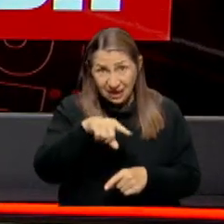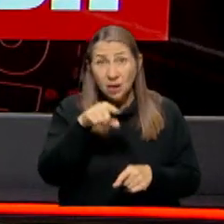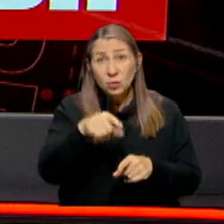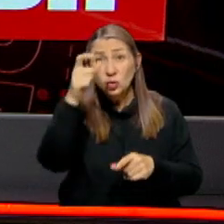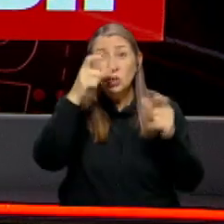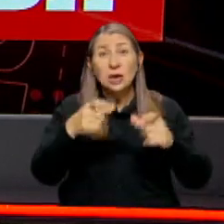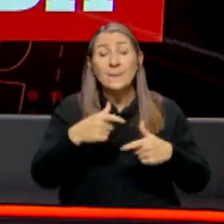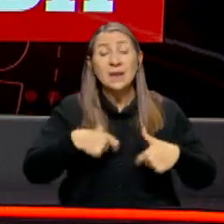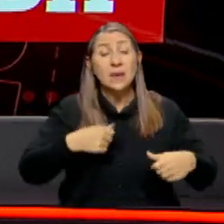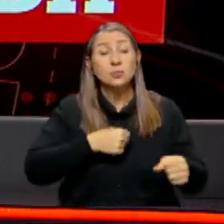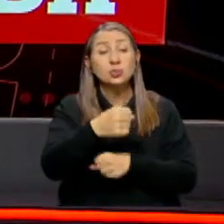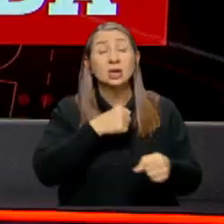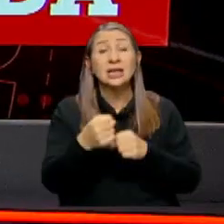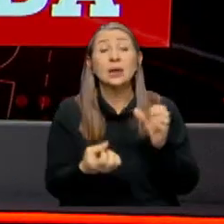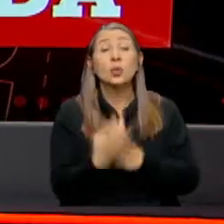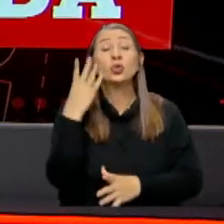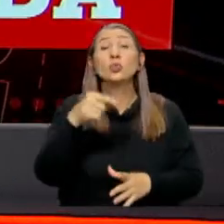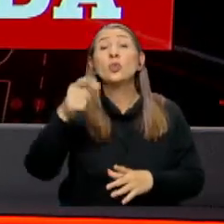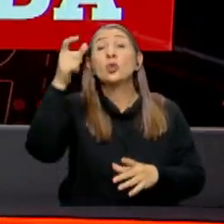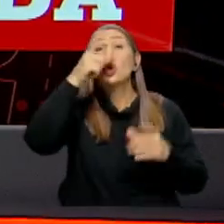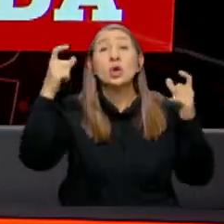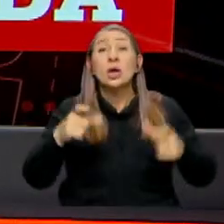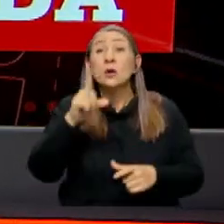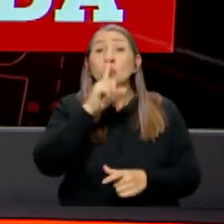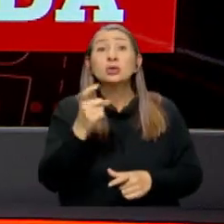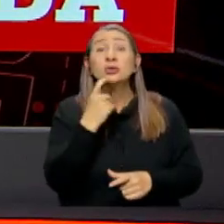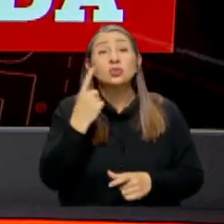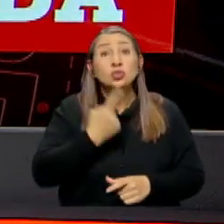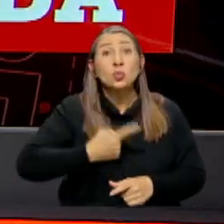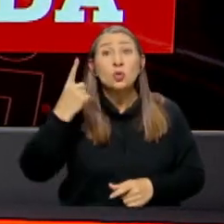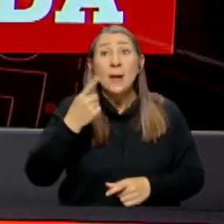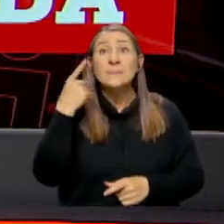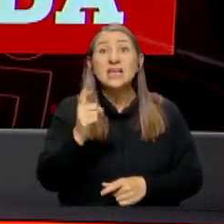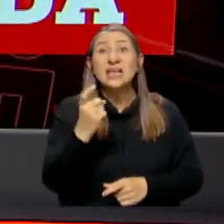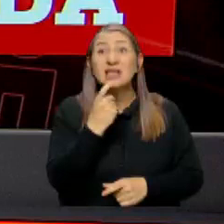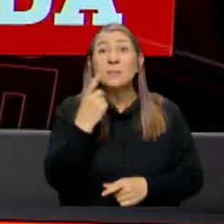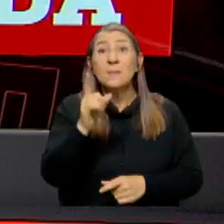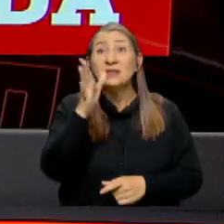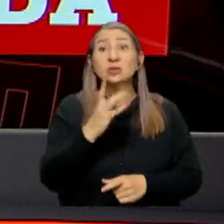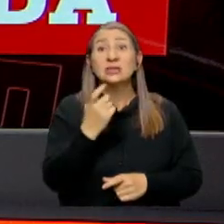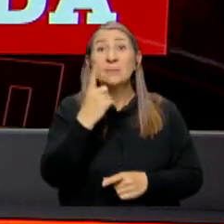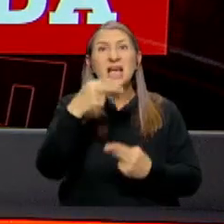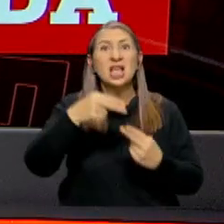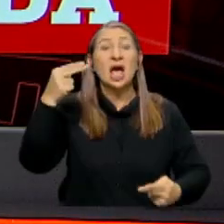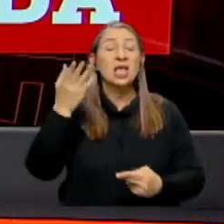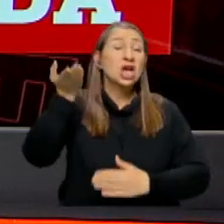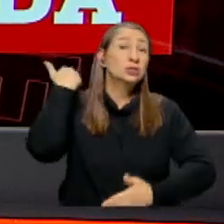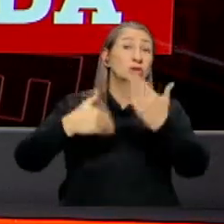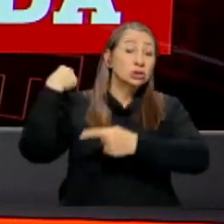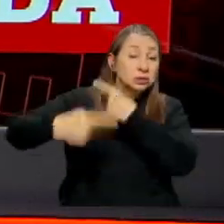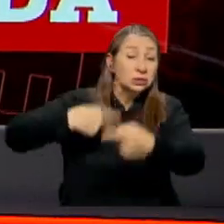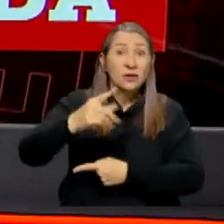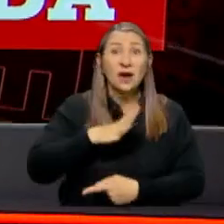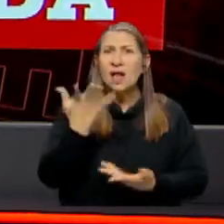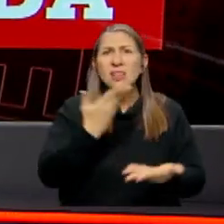Bu memleket milli mücadele ile kuruldu Bu memleket 100 yıllık bir Cumhuriyet bin yıllık 1500 yıllık bir hikaye ne anlatıyorsunuz